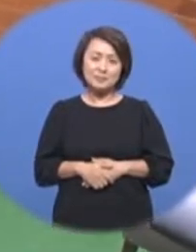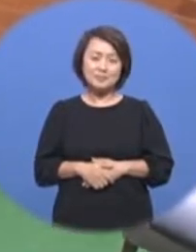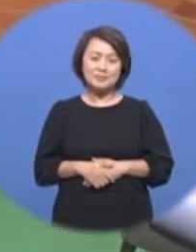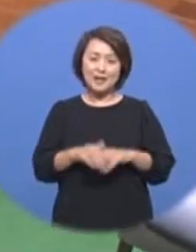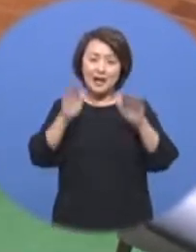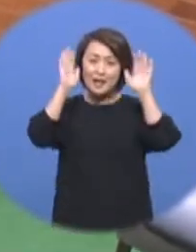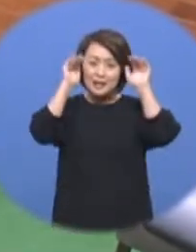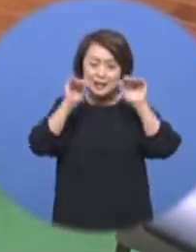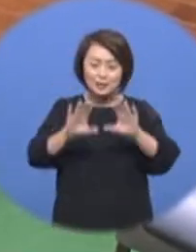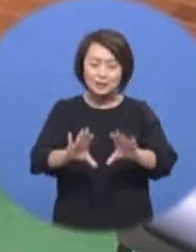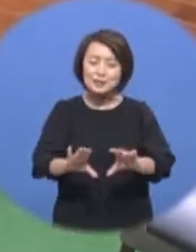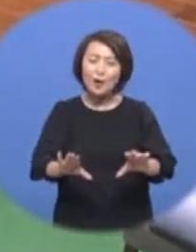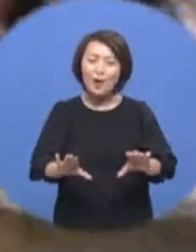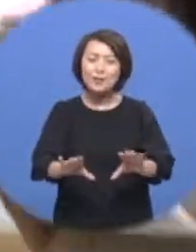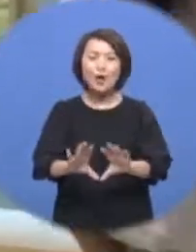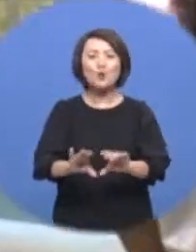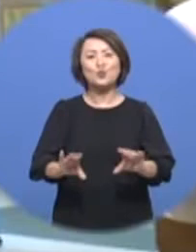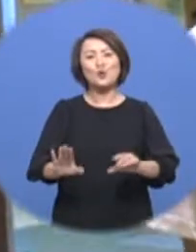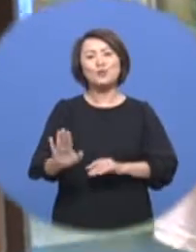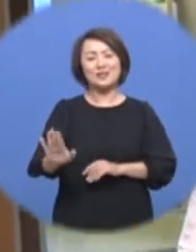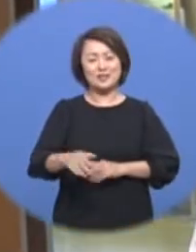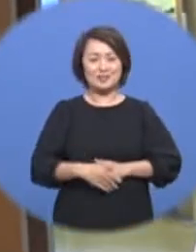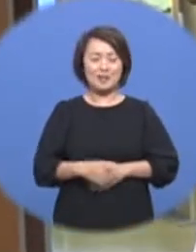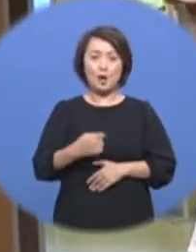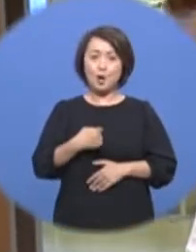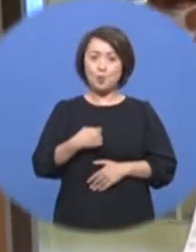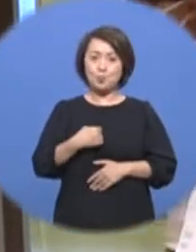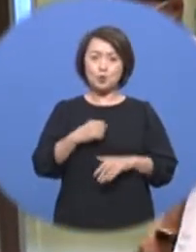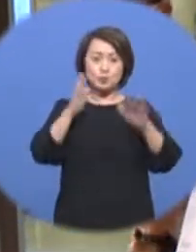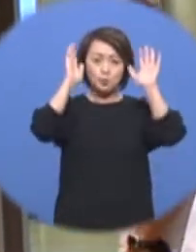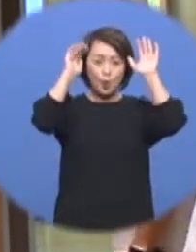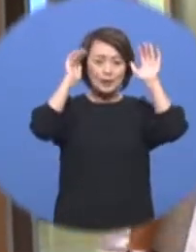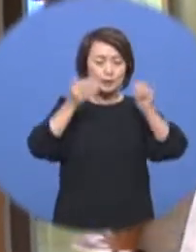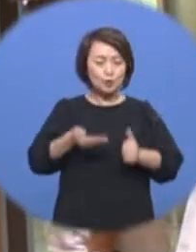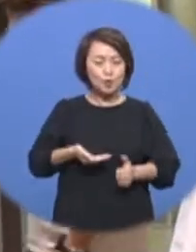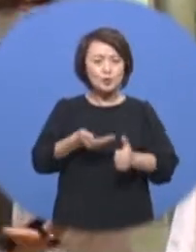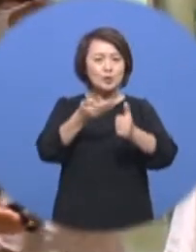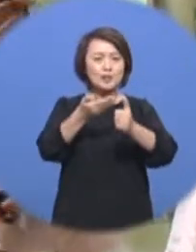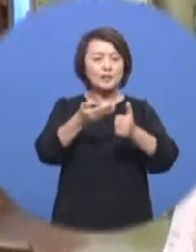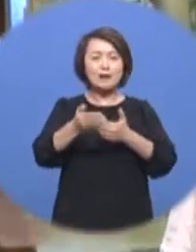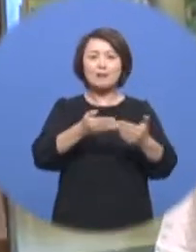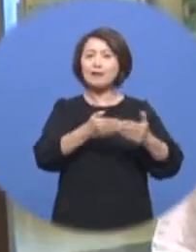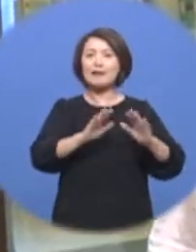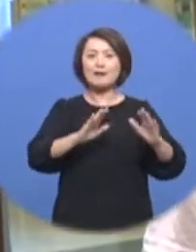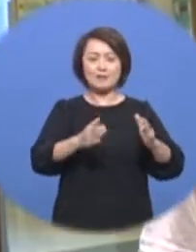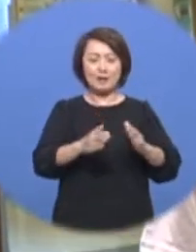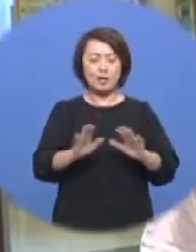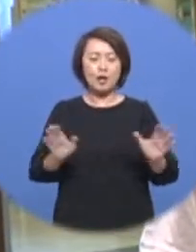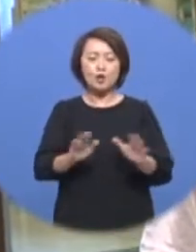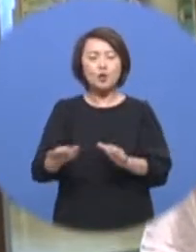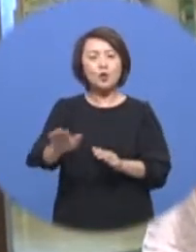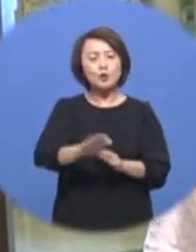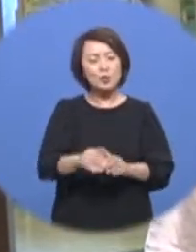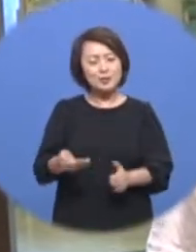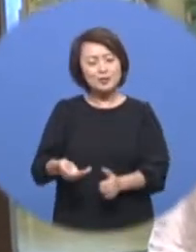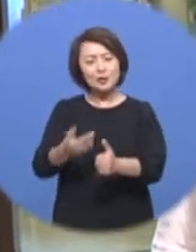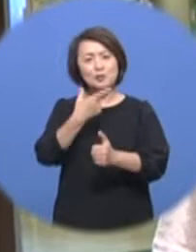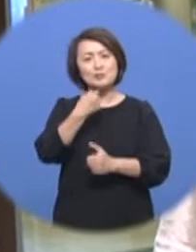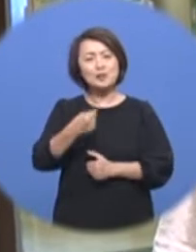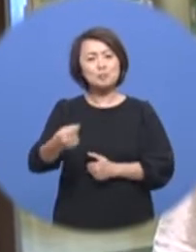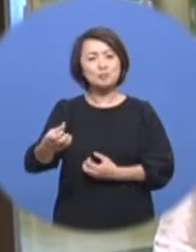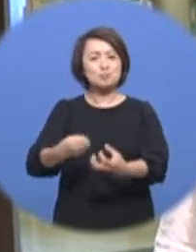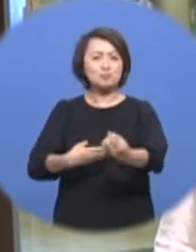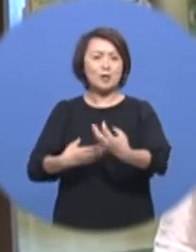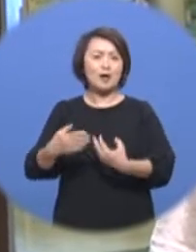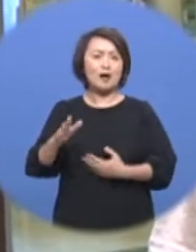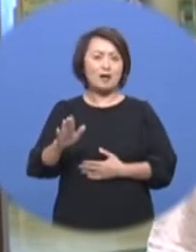ふわふわやってる。 僕もその犬飼ったことなくて、で、まあ、子供たちが飼いたいっていうのがよく言って